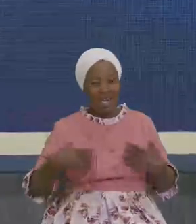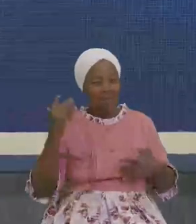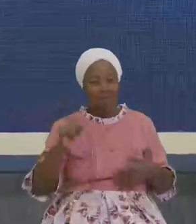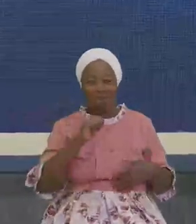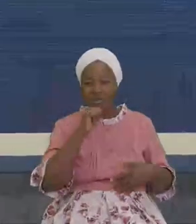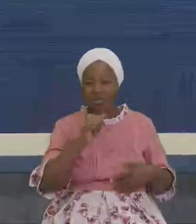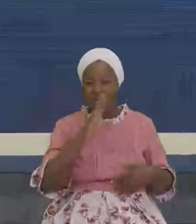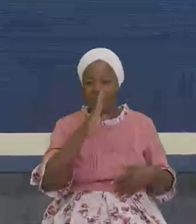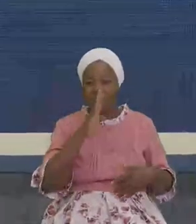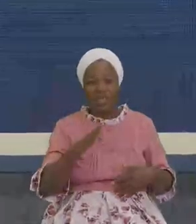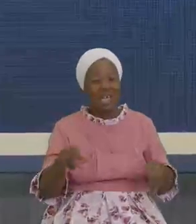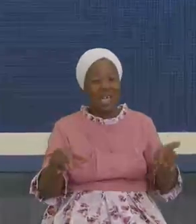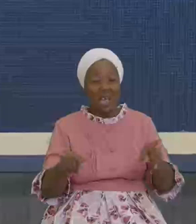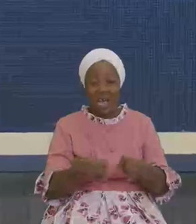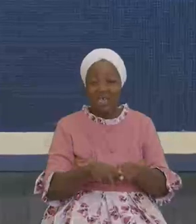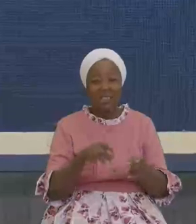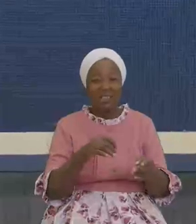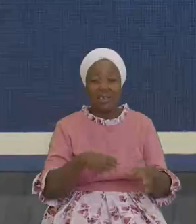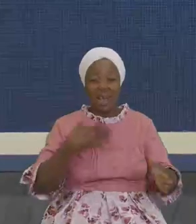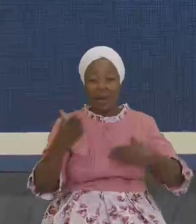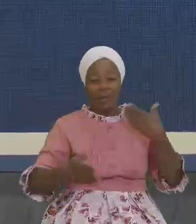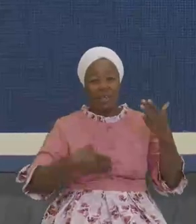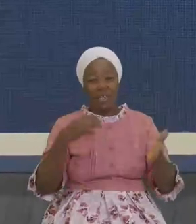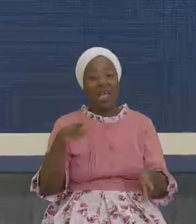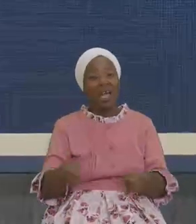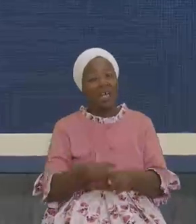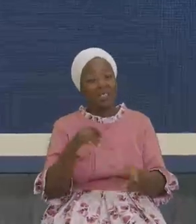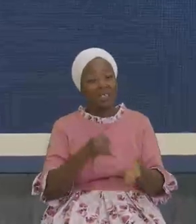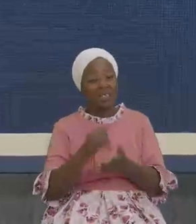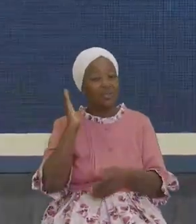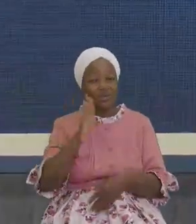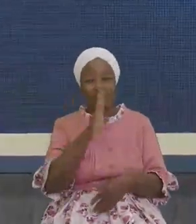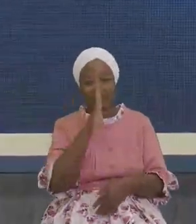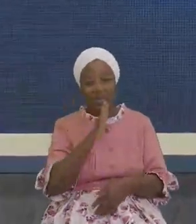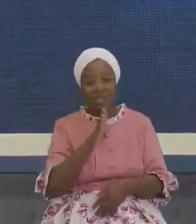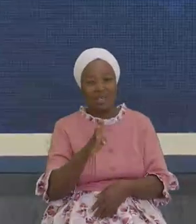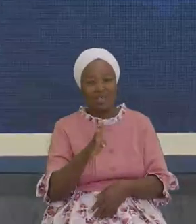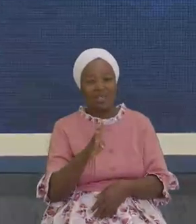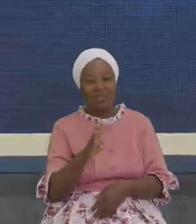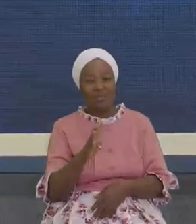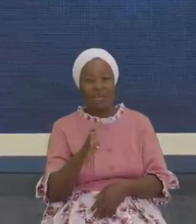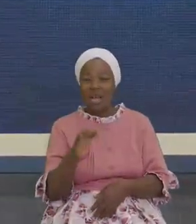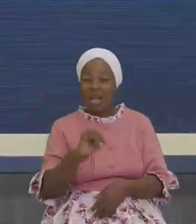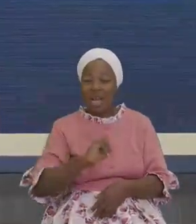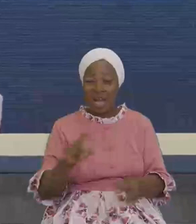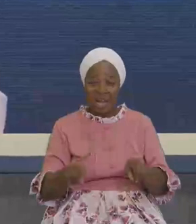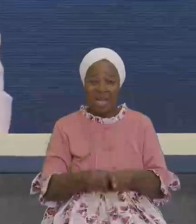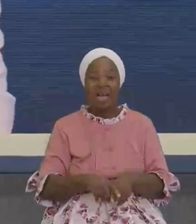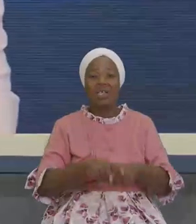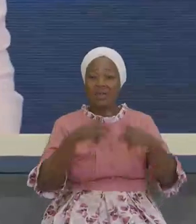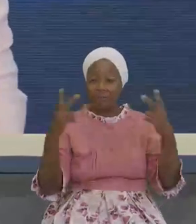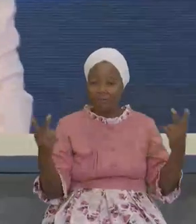avortée, la vie ne sera pas excitante comme elle devrait l'être.